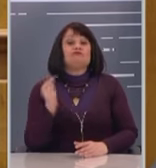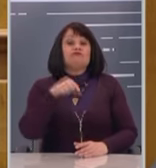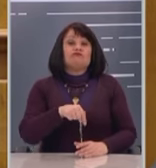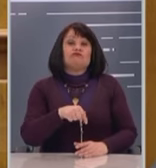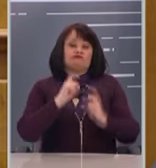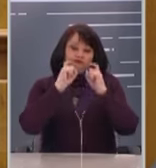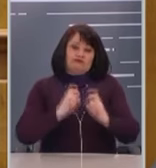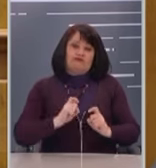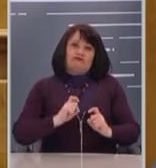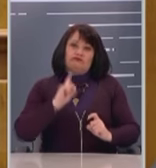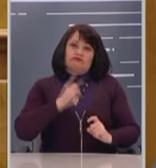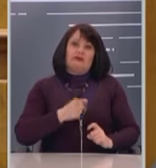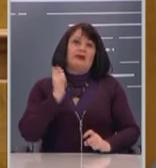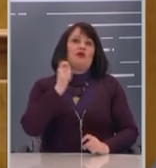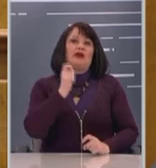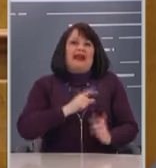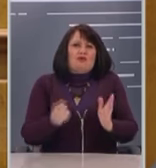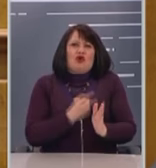πουθενά άλλου στην Ευρώπη μέχρι τότε δεν είχαν επιβληθεί,